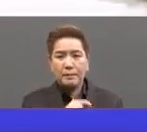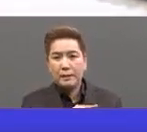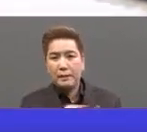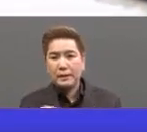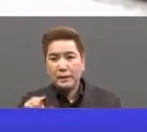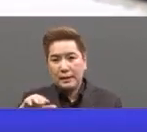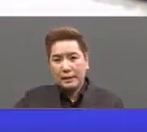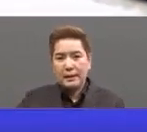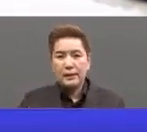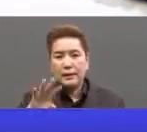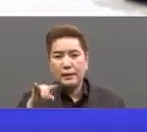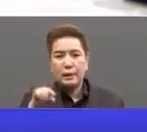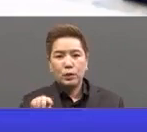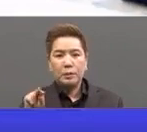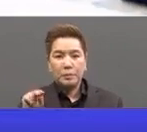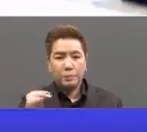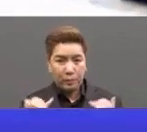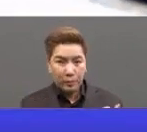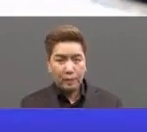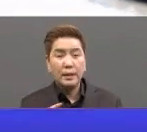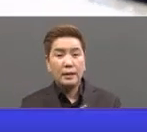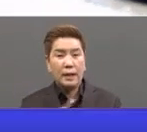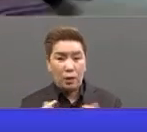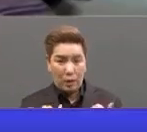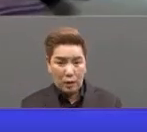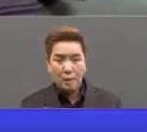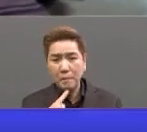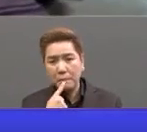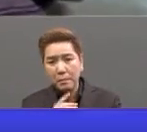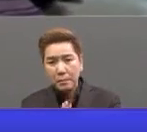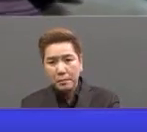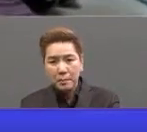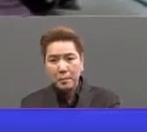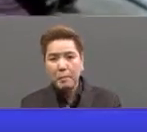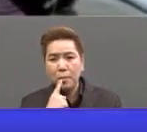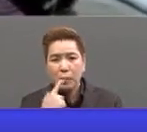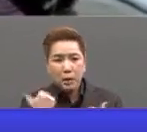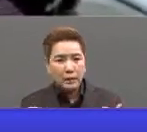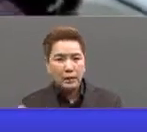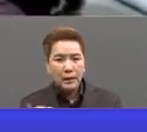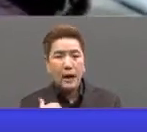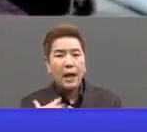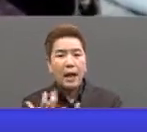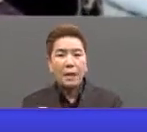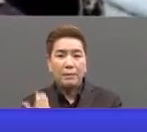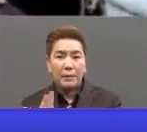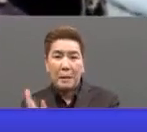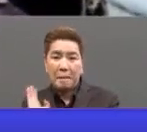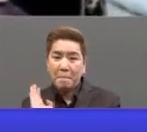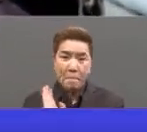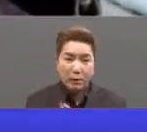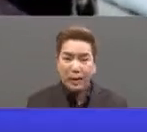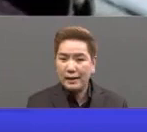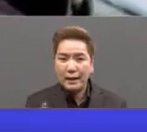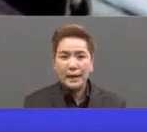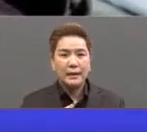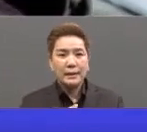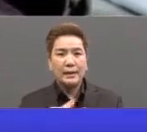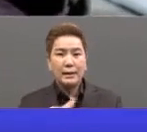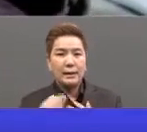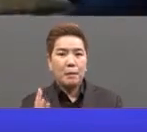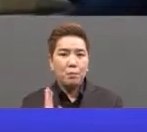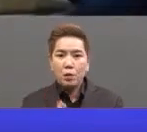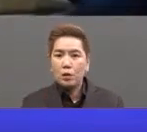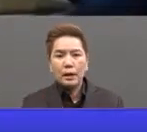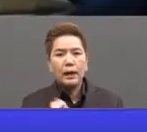ได้ที่ศูนย์บัญชาการเหตุการณ์หน้าที่เกิดเหตุนะคะส่วนการรับบริจาคเงินตอนนี้ก็มีที่ธนา